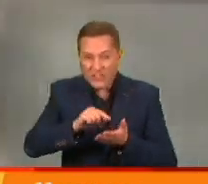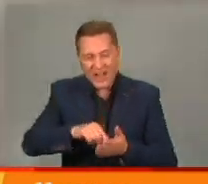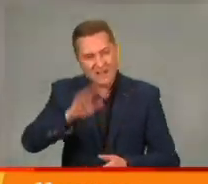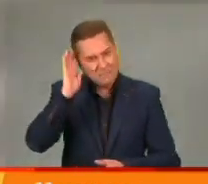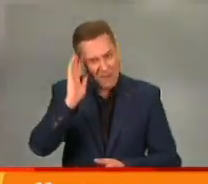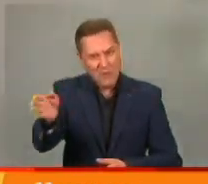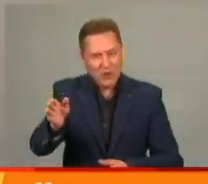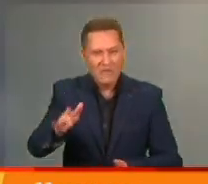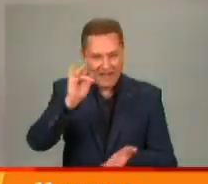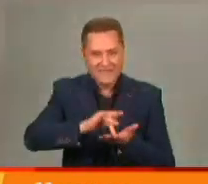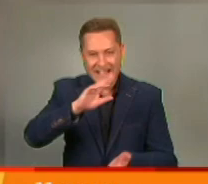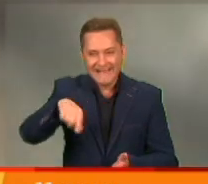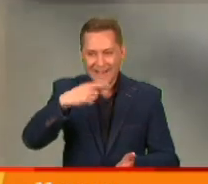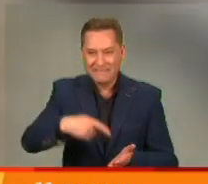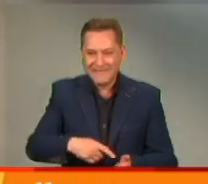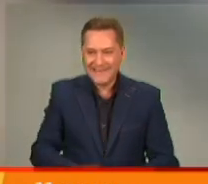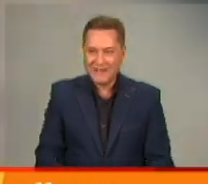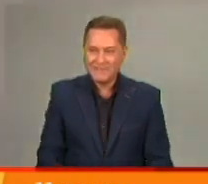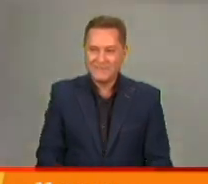попрямували просто у центр міста.